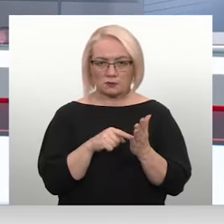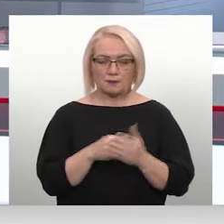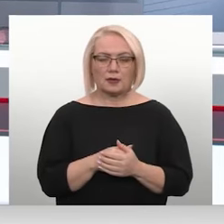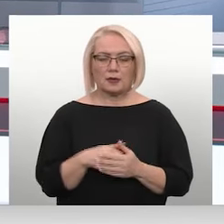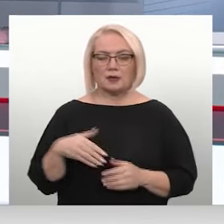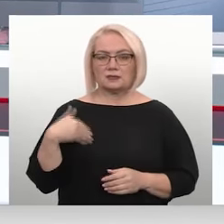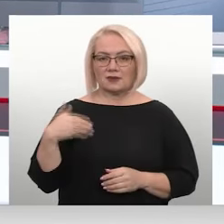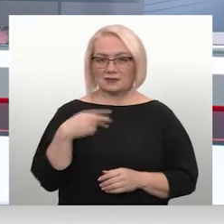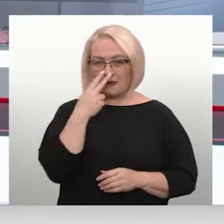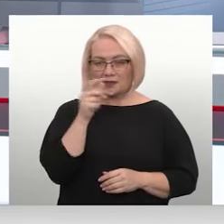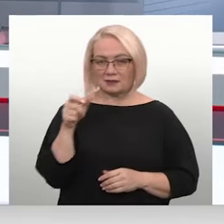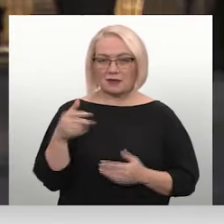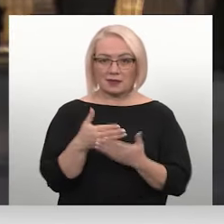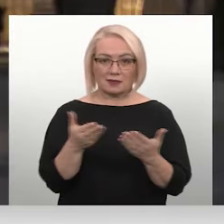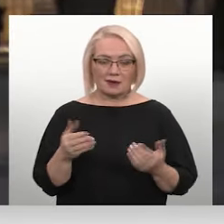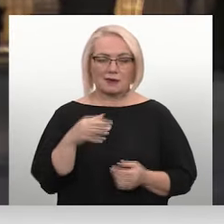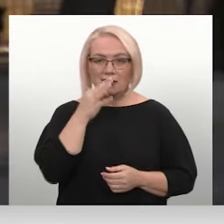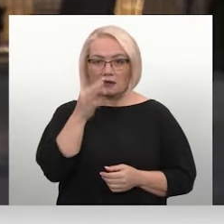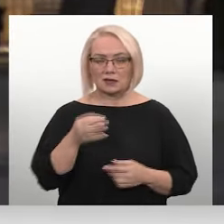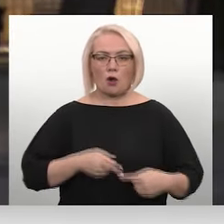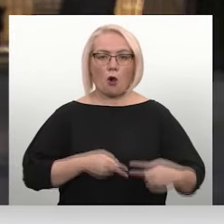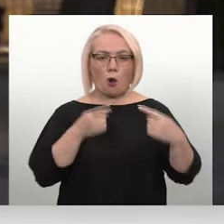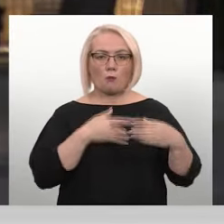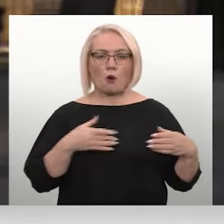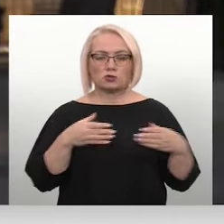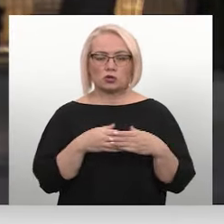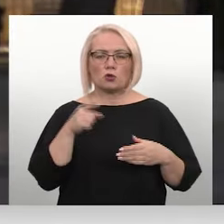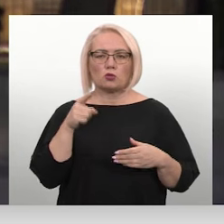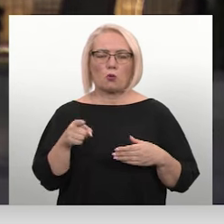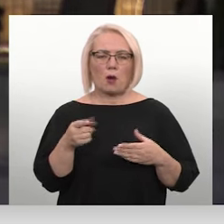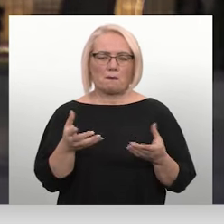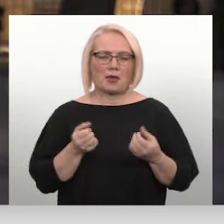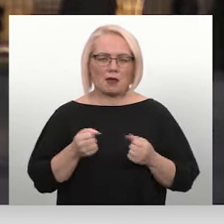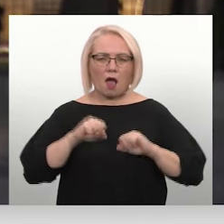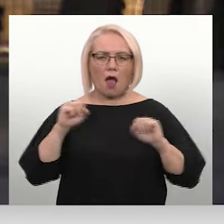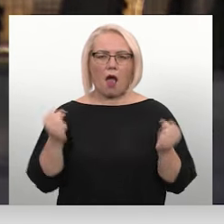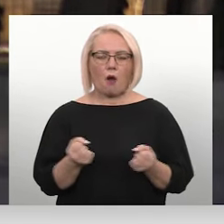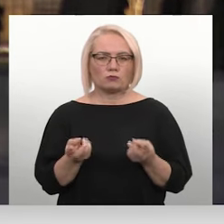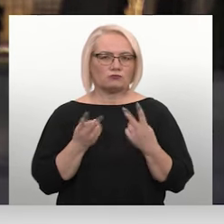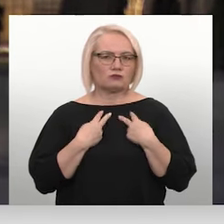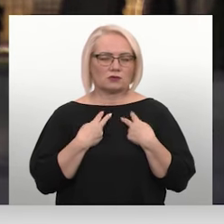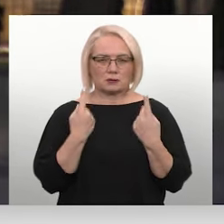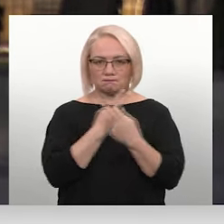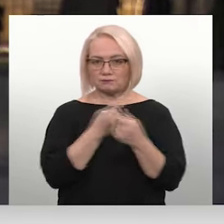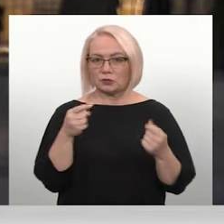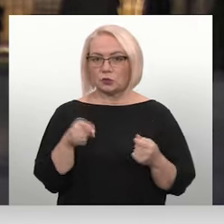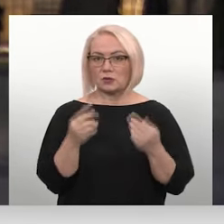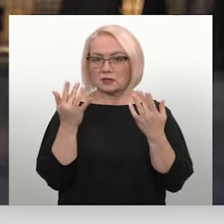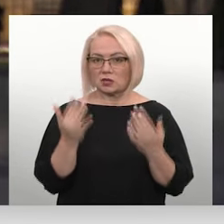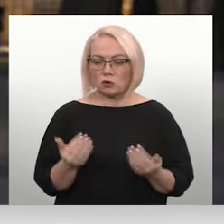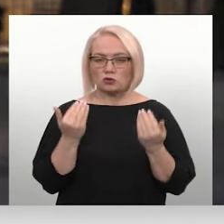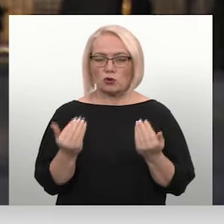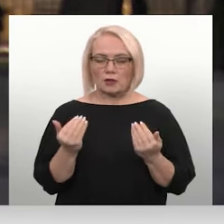Sveiki, Laura, sveicināti skatītāji. Nu, jāsaka, opozīcija tos uztvēra kā tādu augstu dušu, kad tika paziņot šie rezultāti. Un šodien